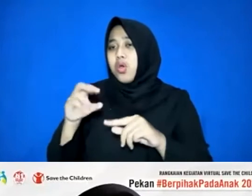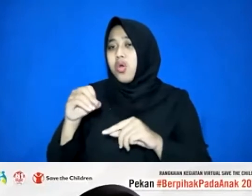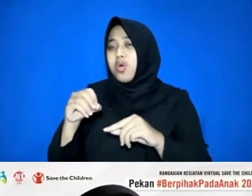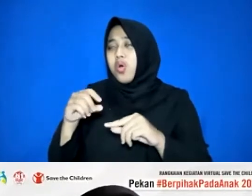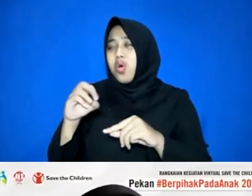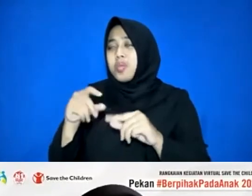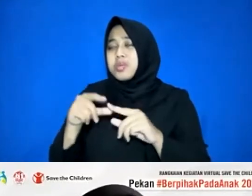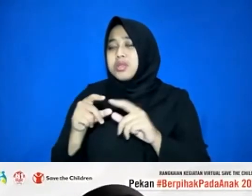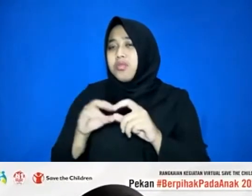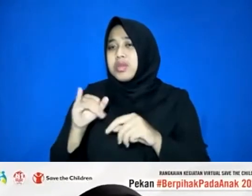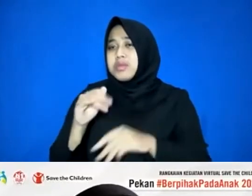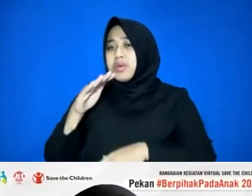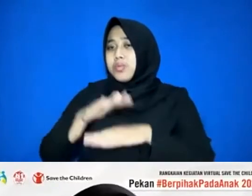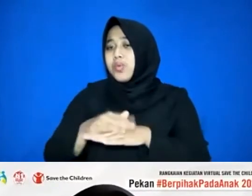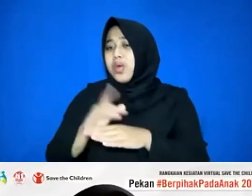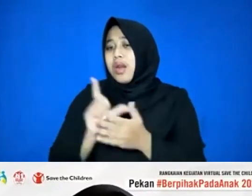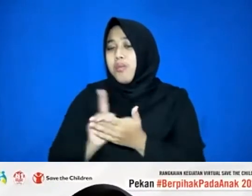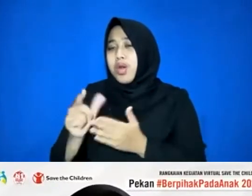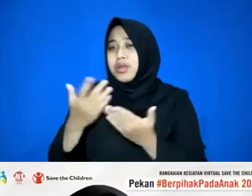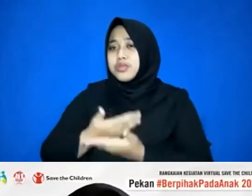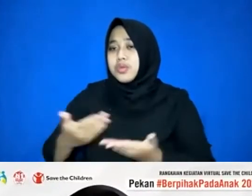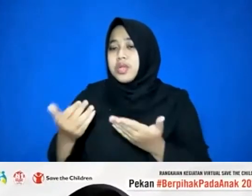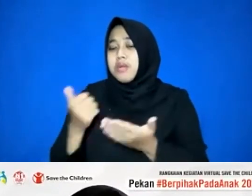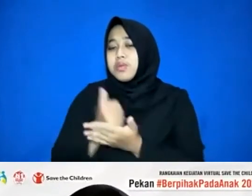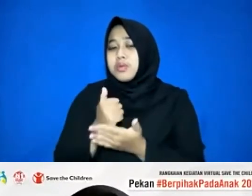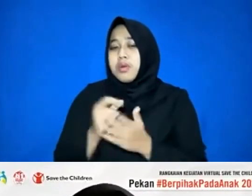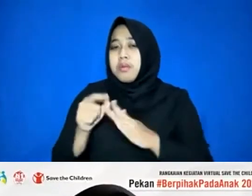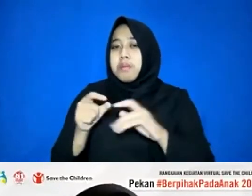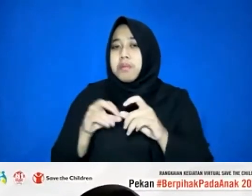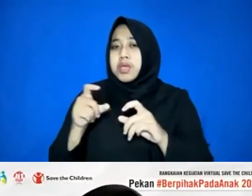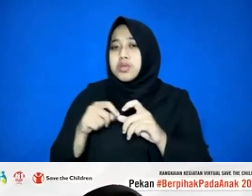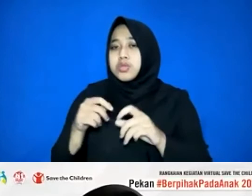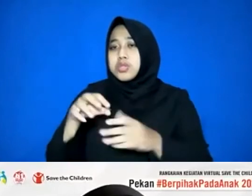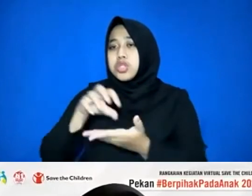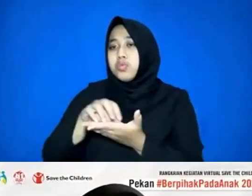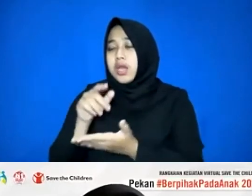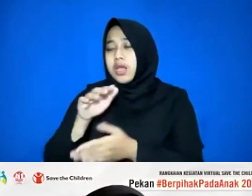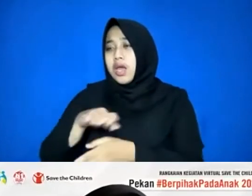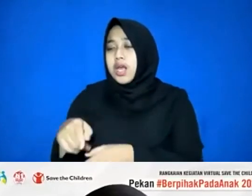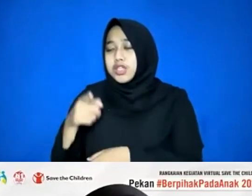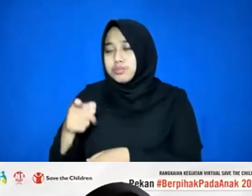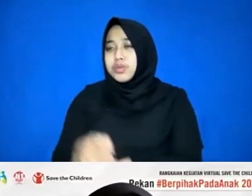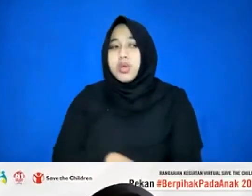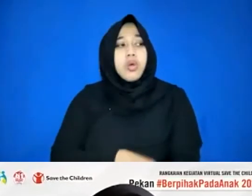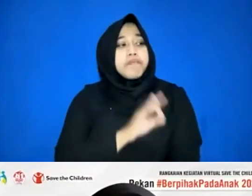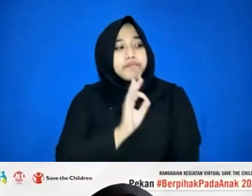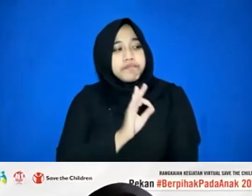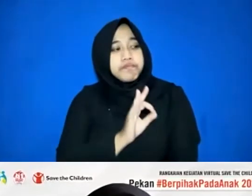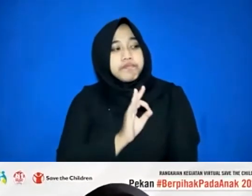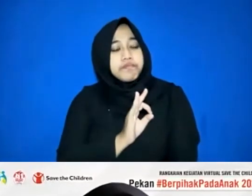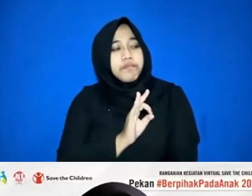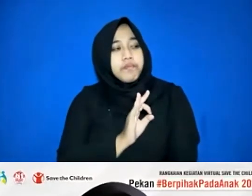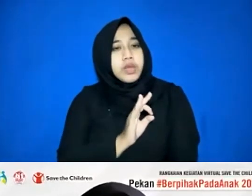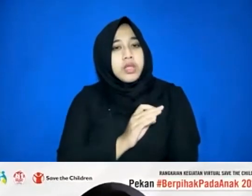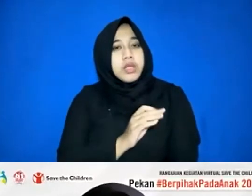anak dalam pemenuhan laporan sosial itu memang peksos yang ada di wilayah anak tersebut gitu. Oke. Berarti gini aja